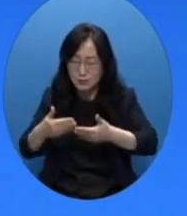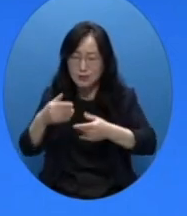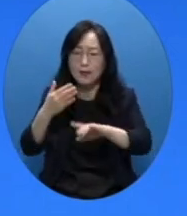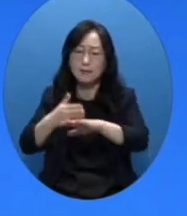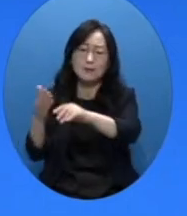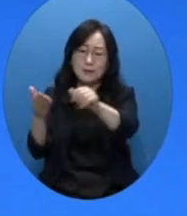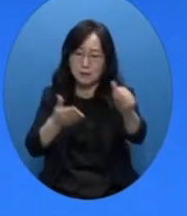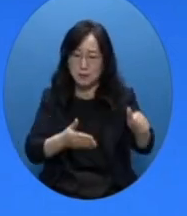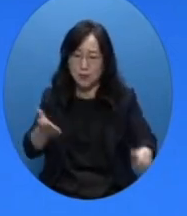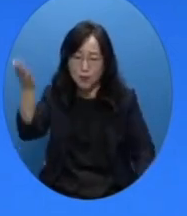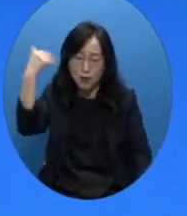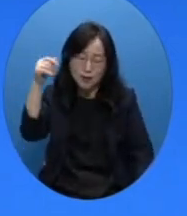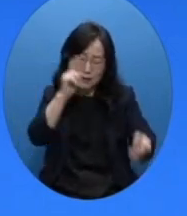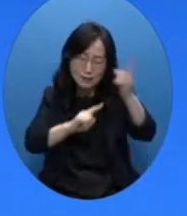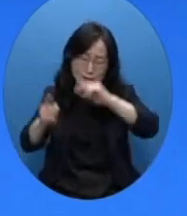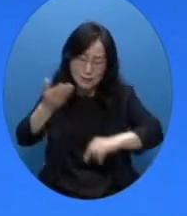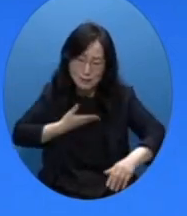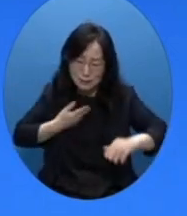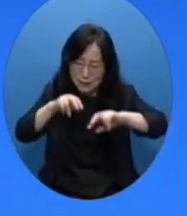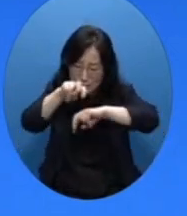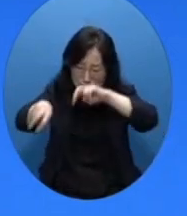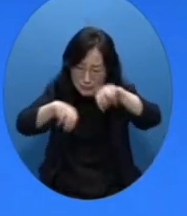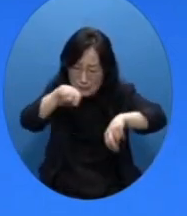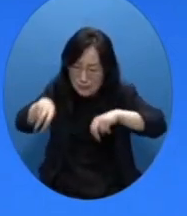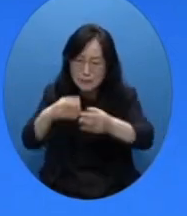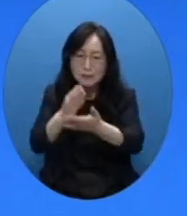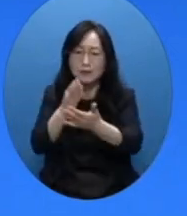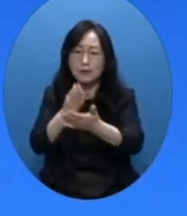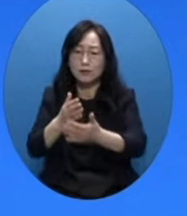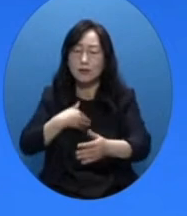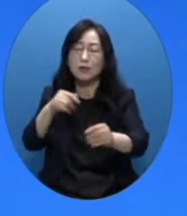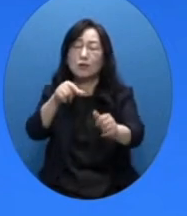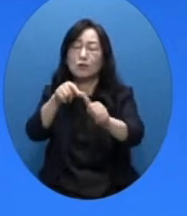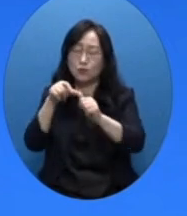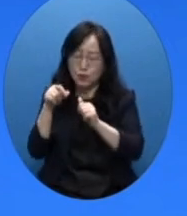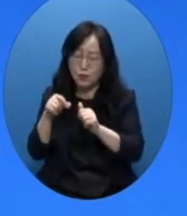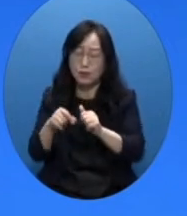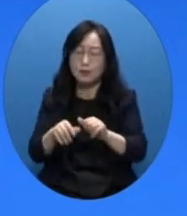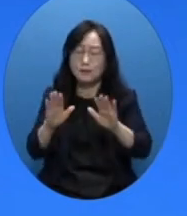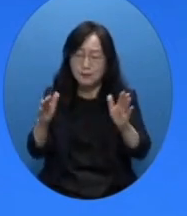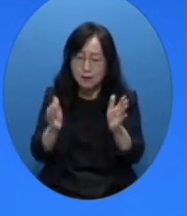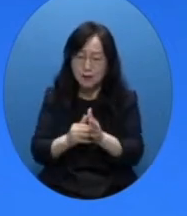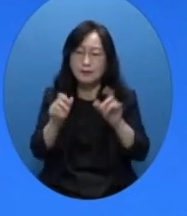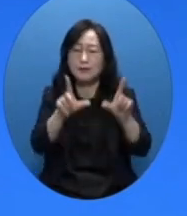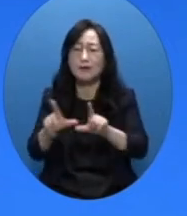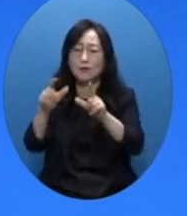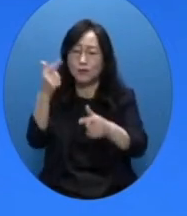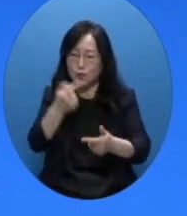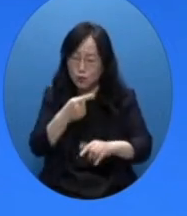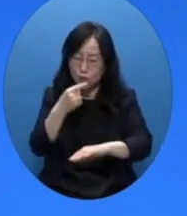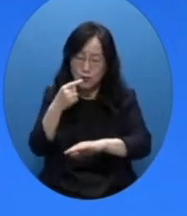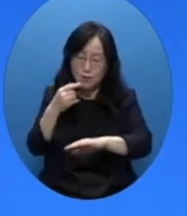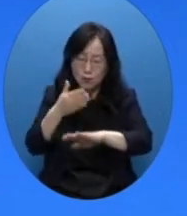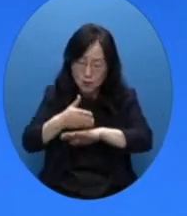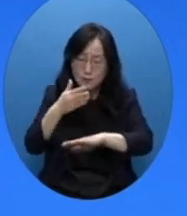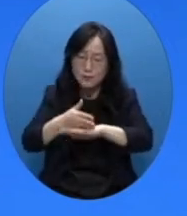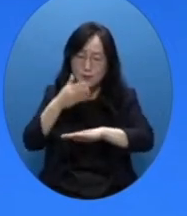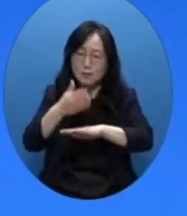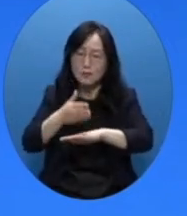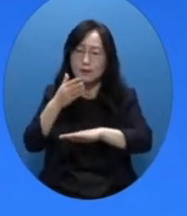우리의 과거의 상처의 분과를 들추는 것이 아니라 내가 구원받고 내가 오늘 여기까지 있게 된 것을 감사합니다. 감사합니다.